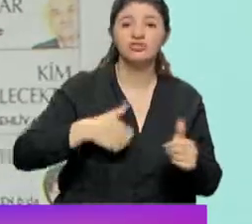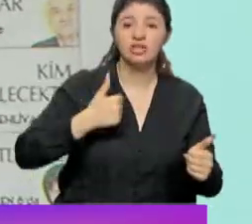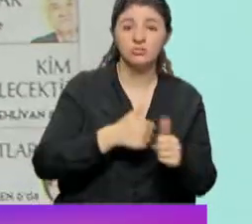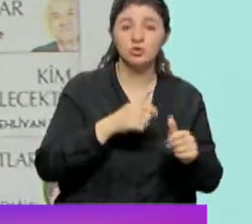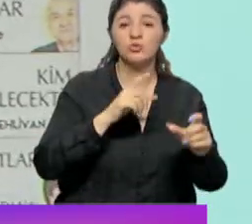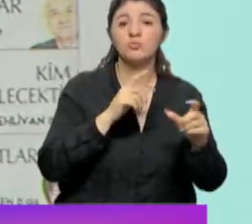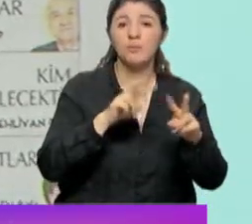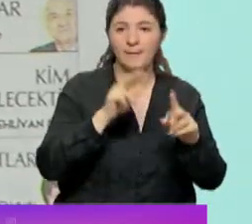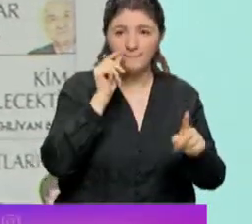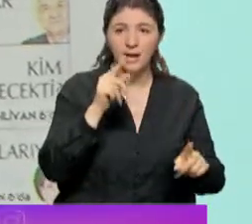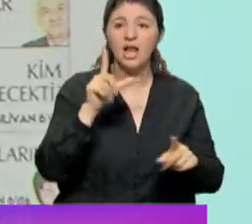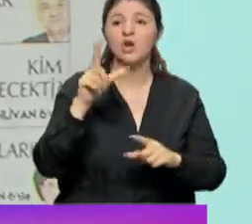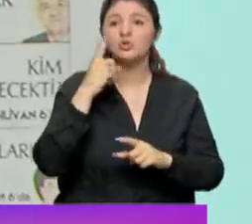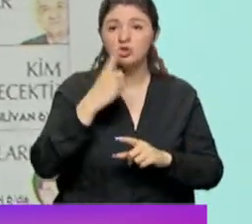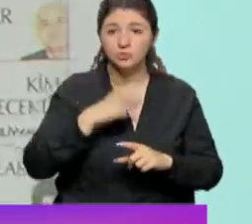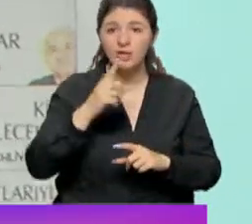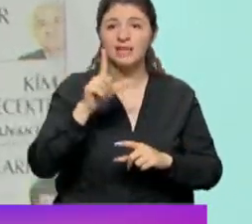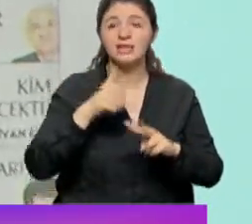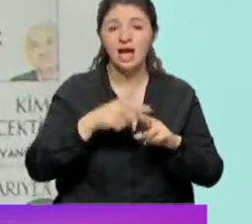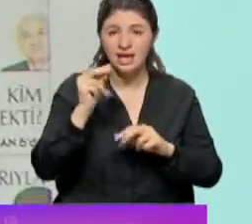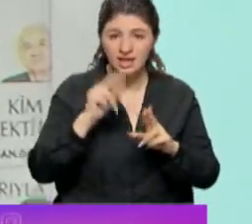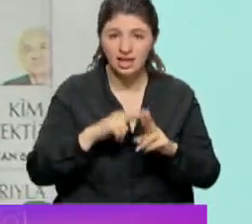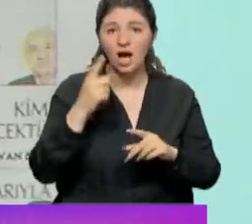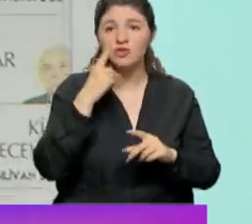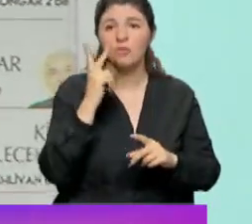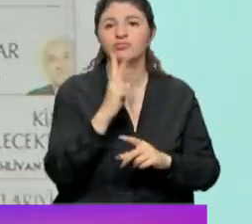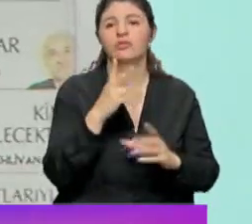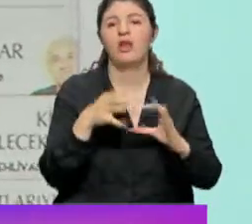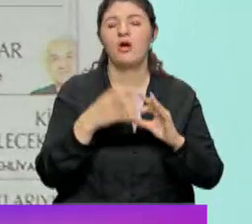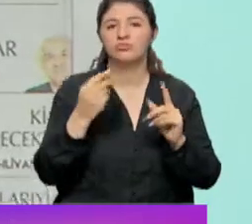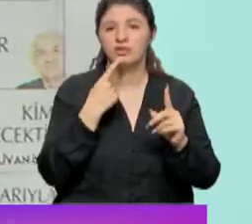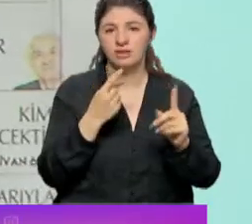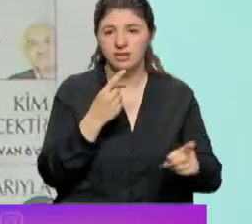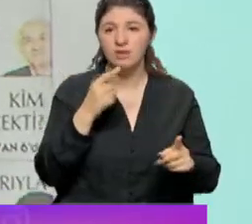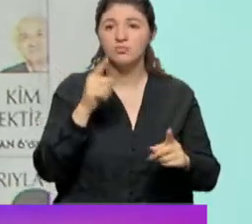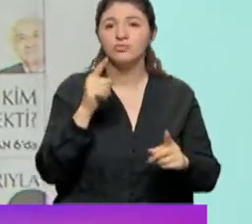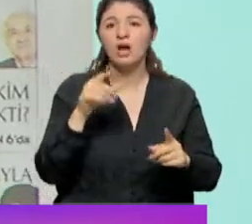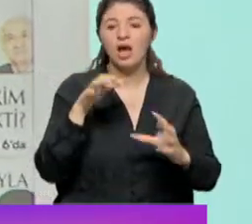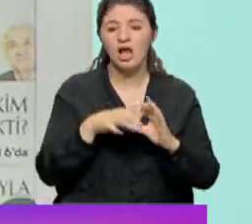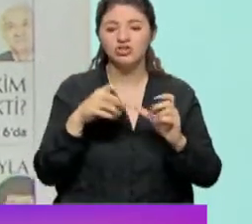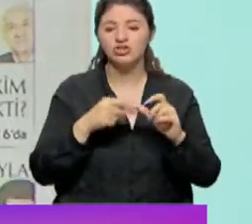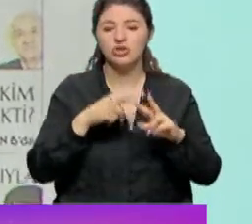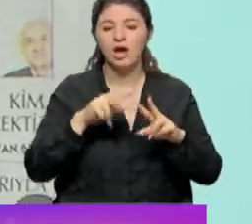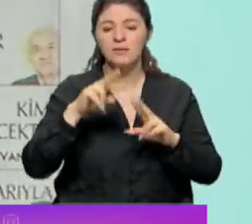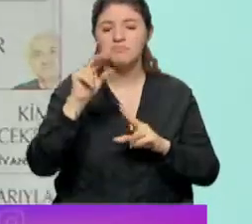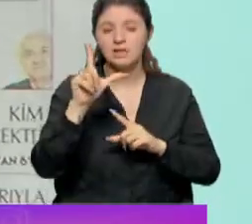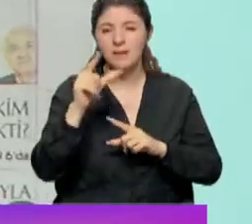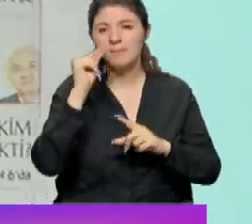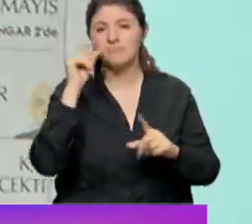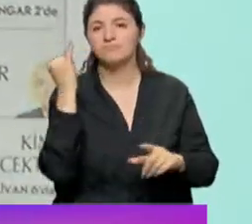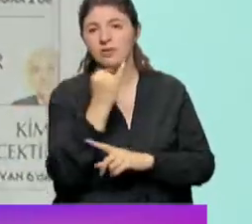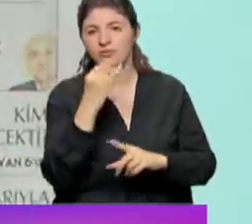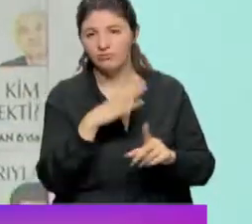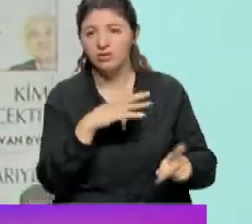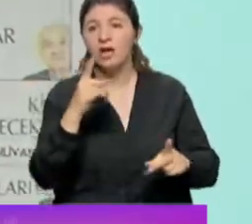anayasa çalışması Cumhuriyet laiklik Atatürk üzerine kurulacak dedi Şamil Tayyar'ın da buna yönelik eleştirileri vardı Saray